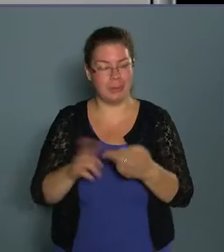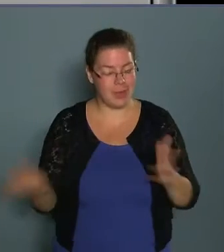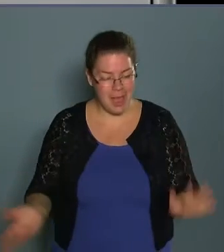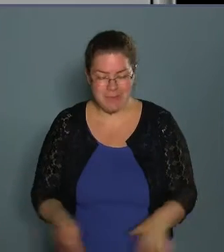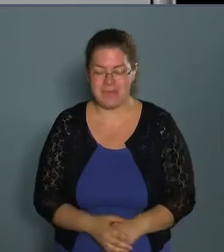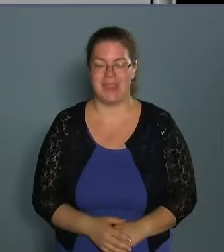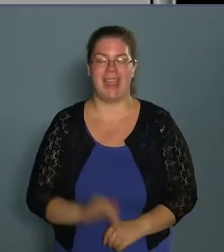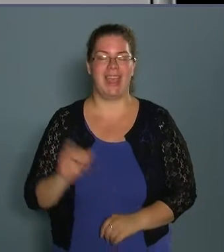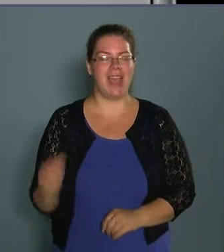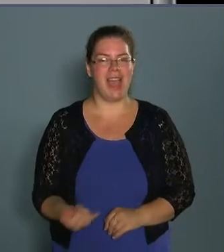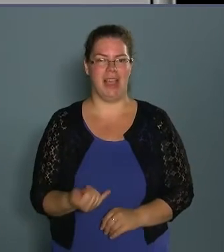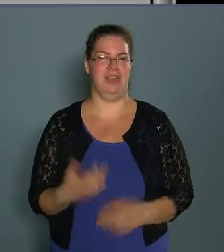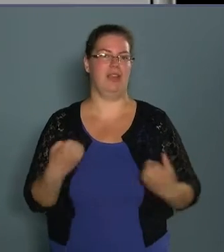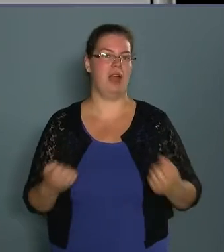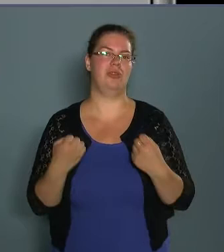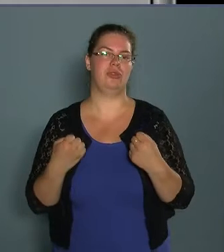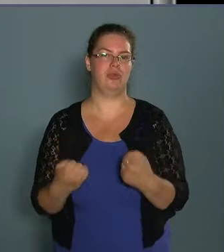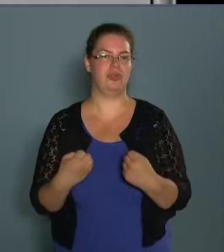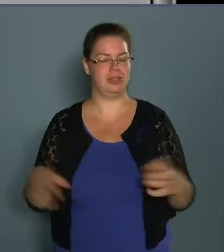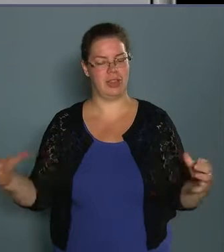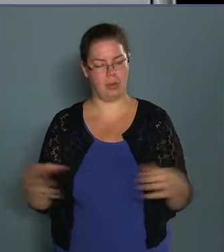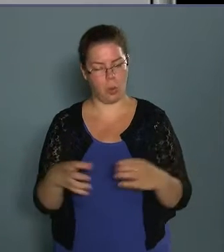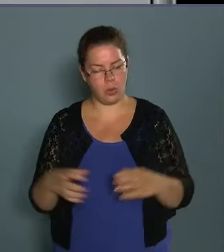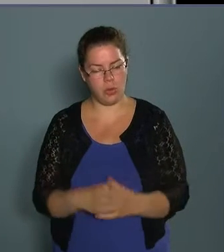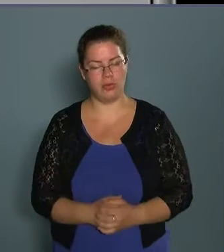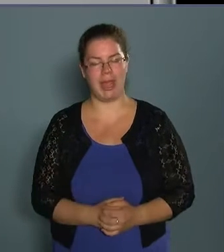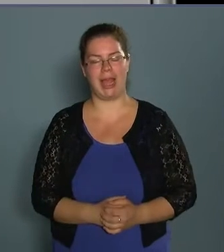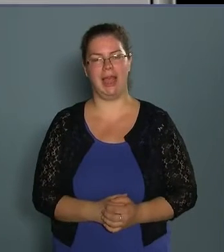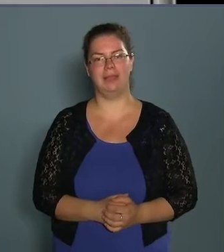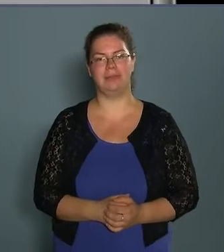át, erősíti a közösségeket,